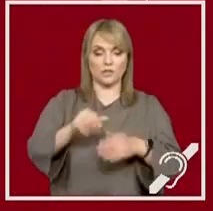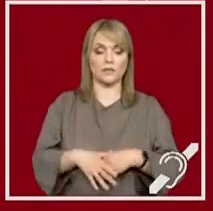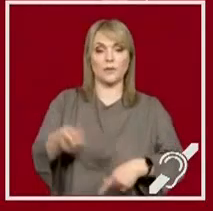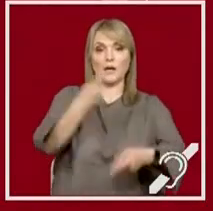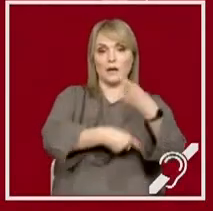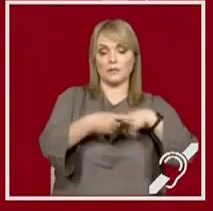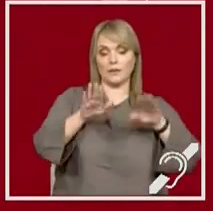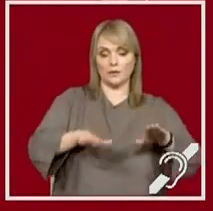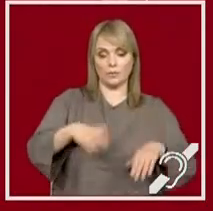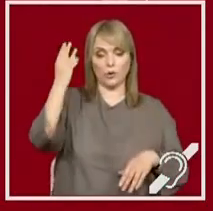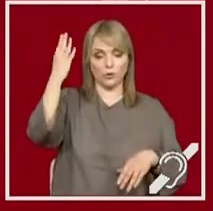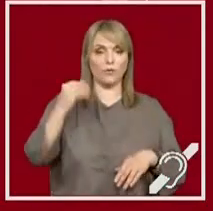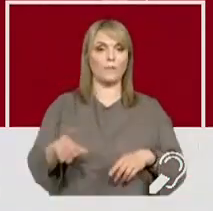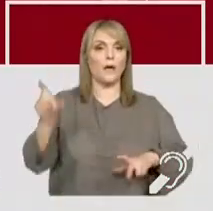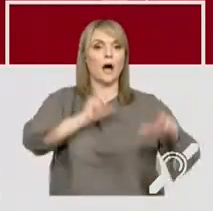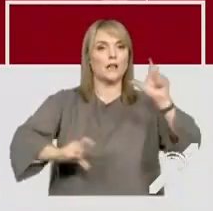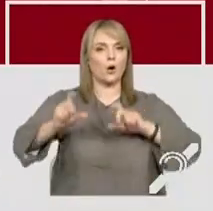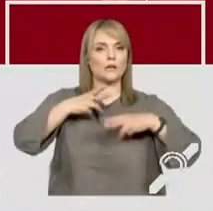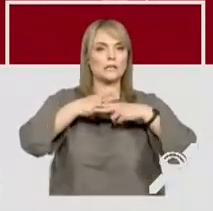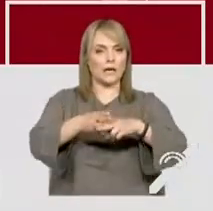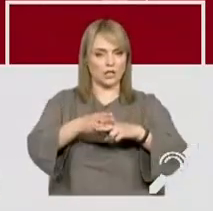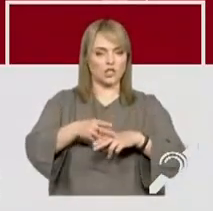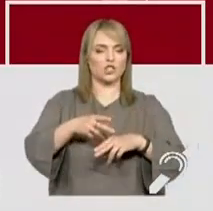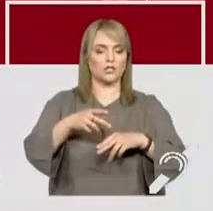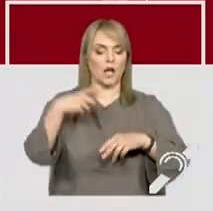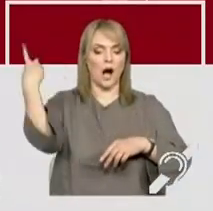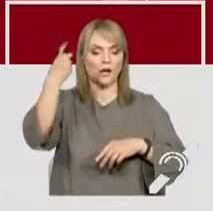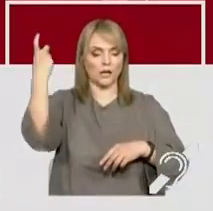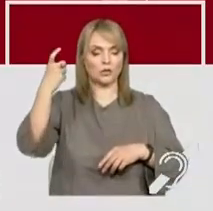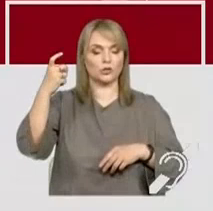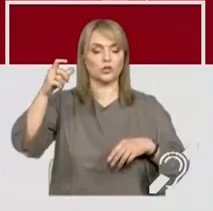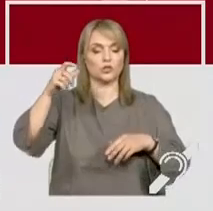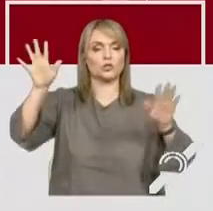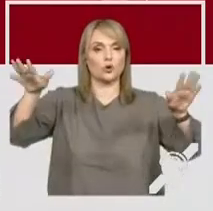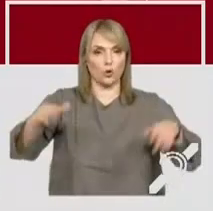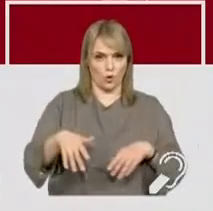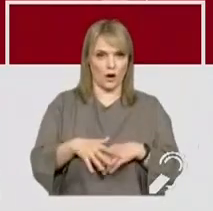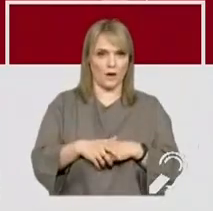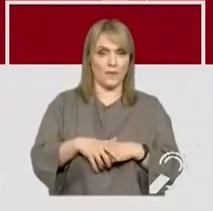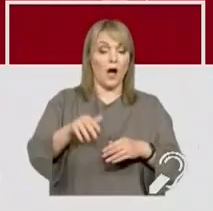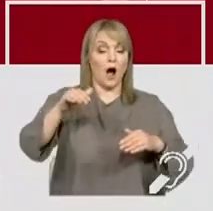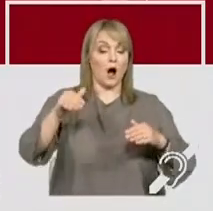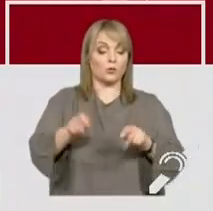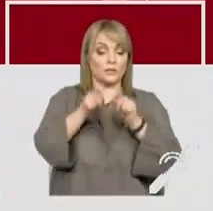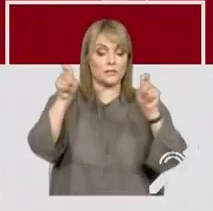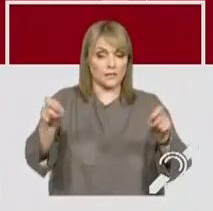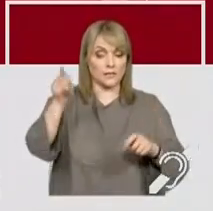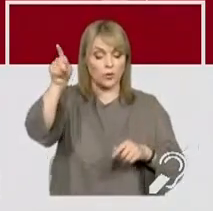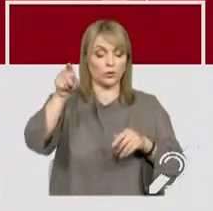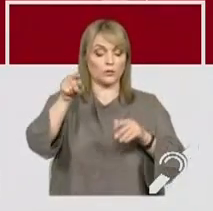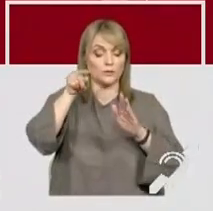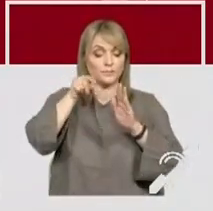Revenim la știri interne. La Colegiul Tehnic Agricol din Soroca a fost dat în folosință un centru didactic dotat cu echipament de